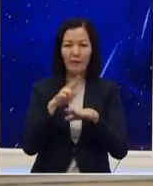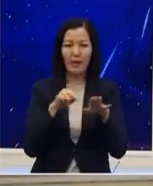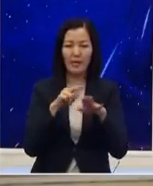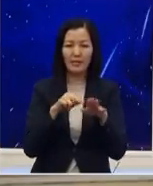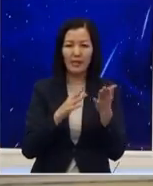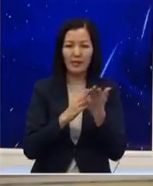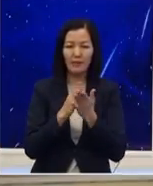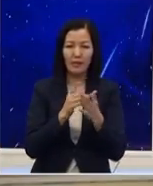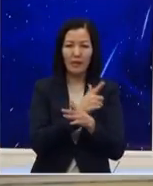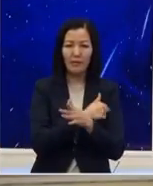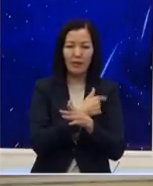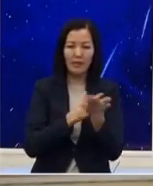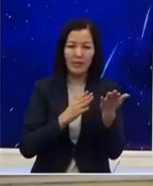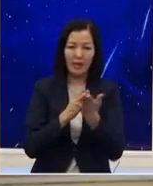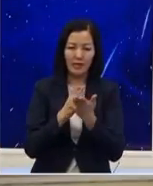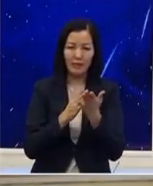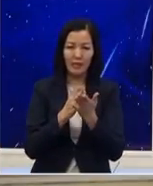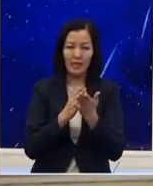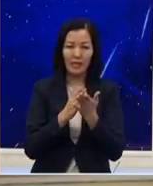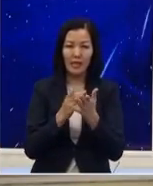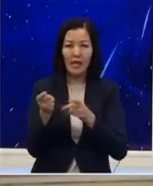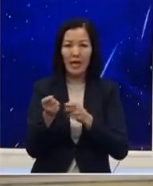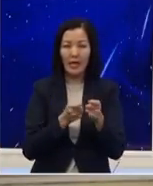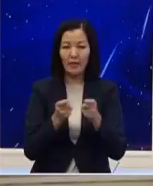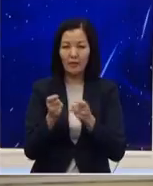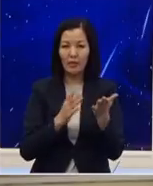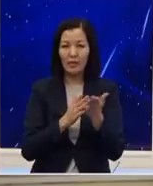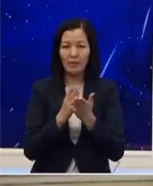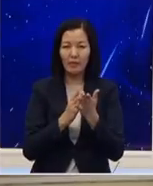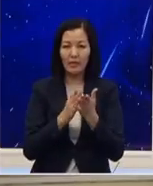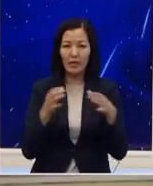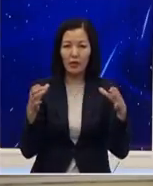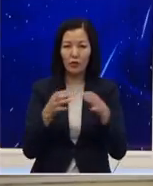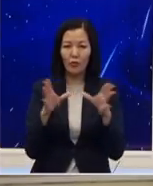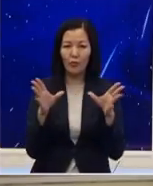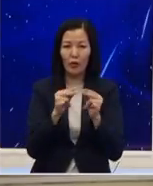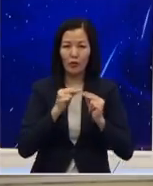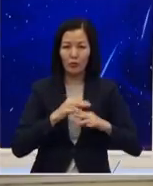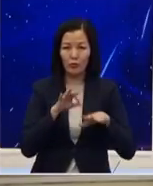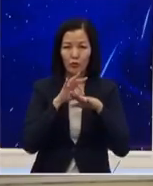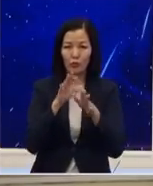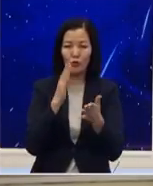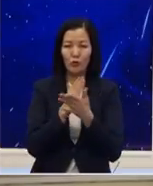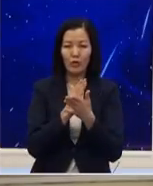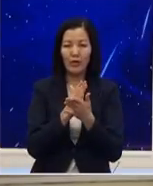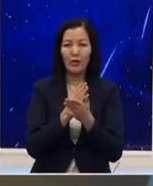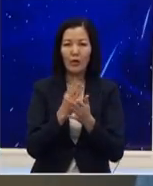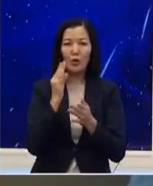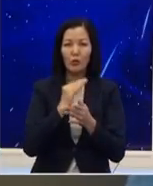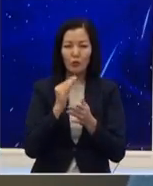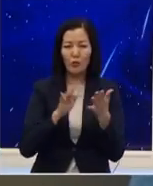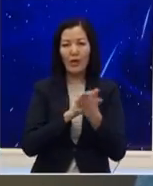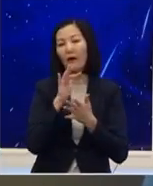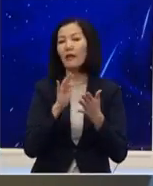қызметкерлері, медициналық қызметкерлер және әкімшілік қызметкерлер жұмыс жасауда. Ол жерде енді бізде Үштөбе